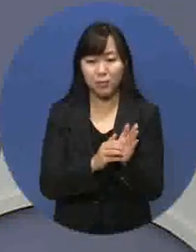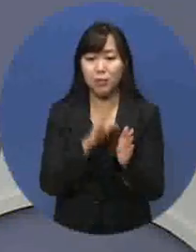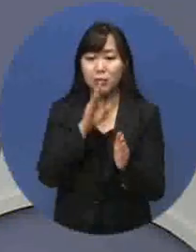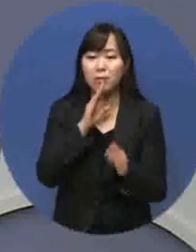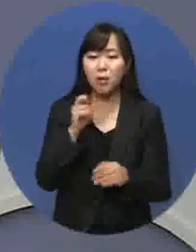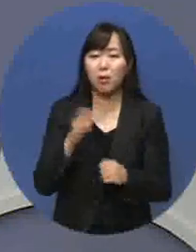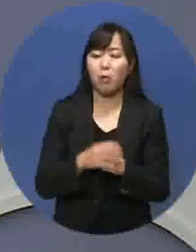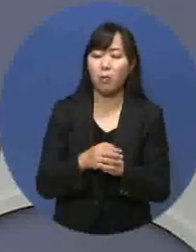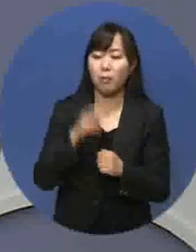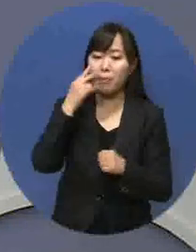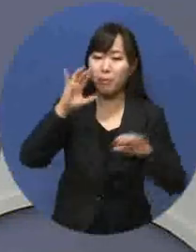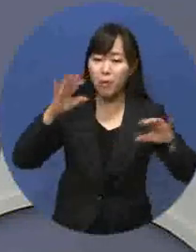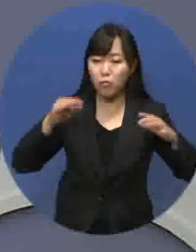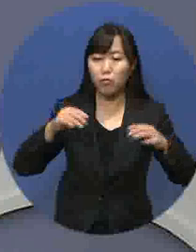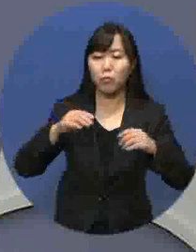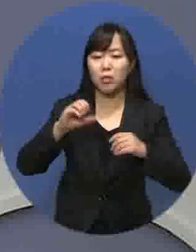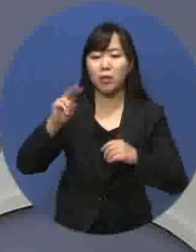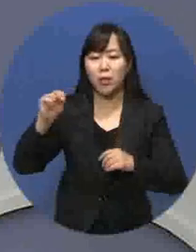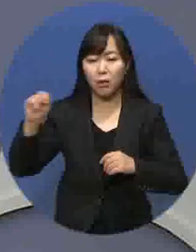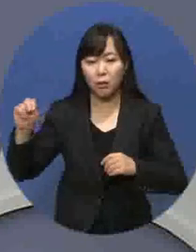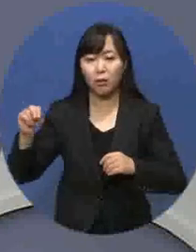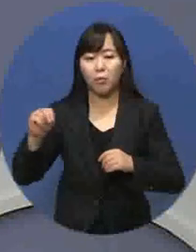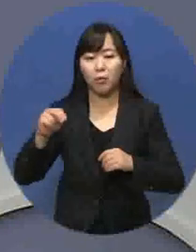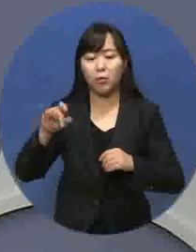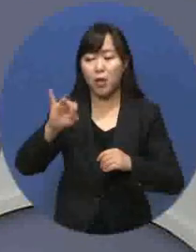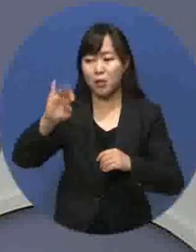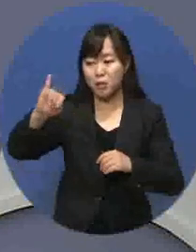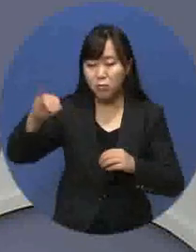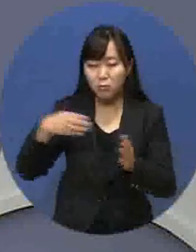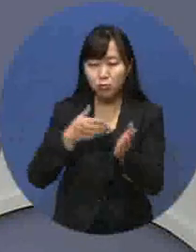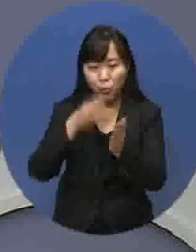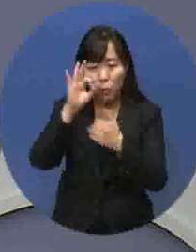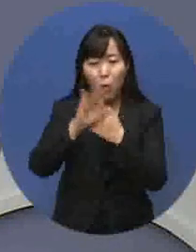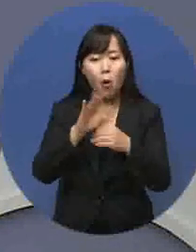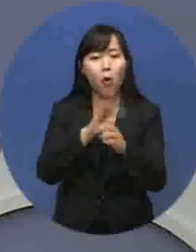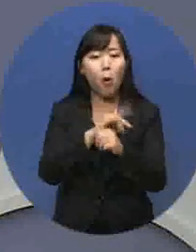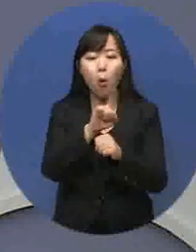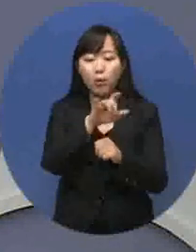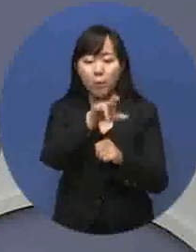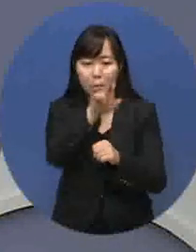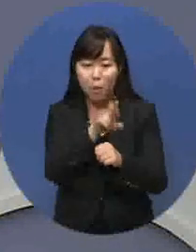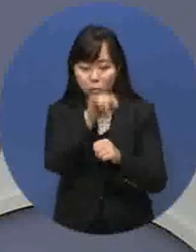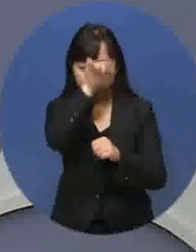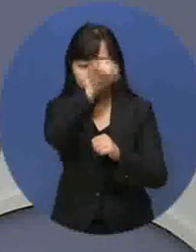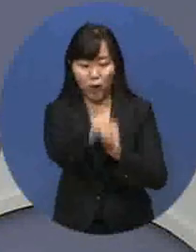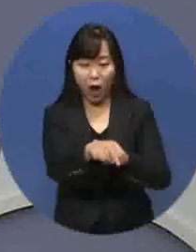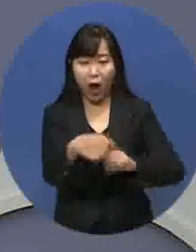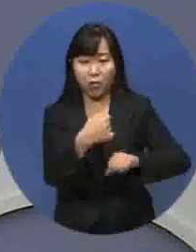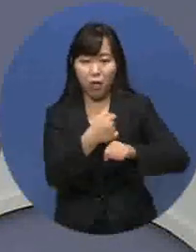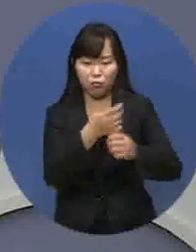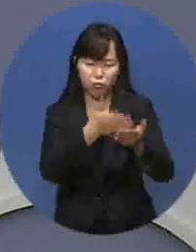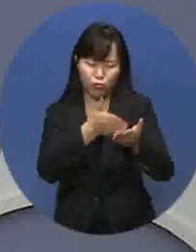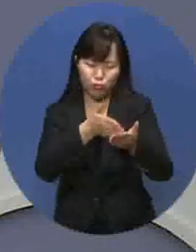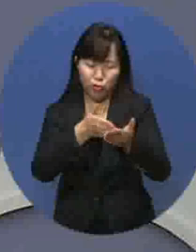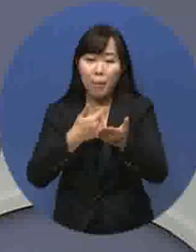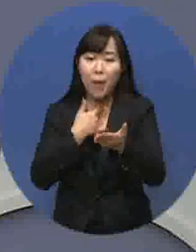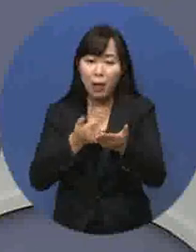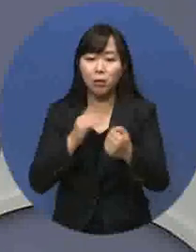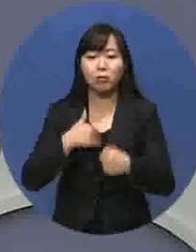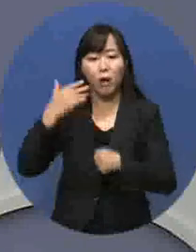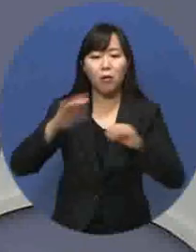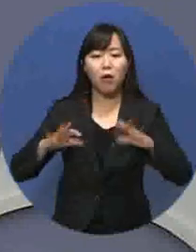미국 CNN이나 그 당시 미국의 케이블 뉴스 같은 거 보면 뭐 언제 어디를 때린다 뭐 뉴스 계속 나오고 있었는데 네. 우리는